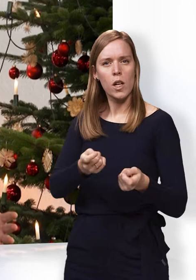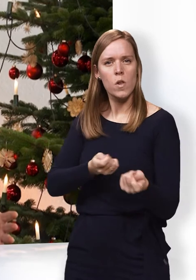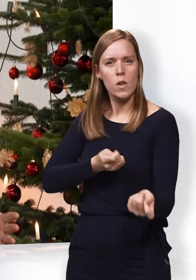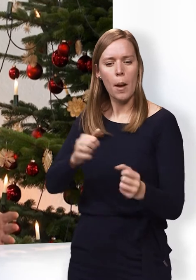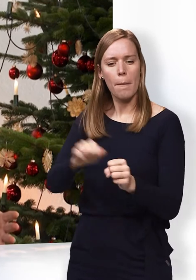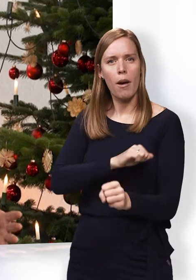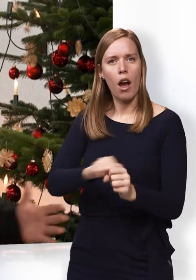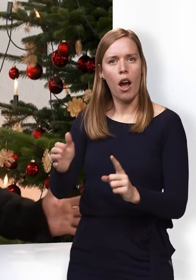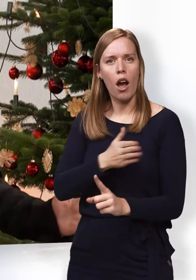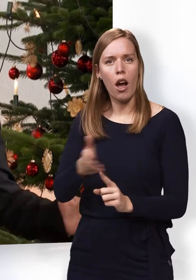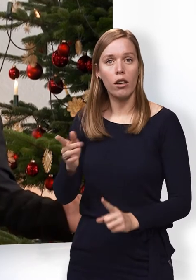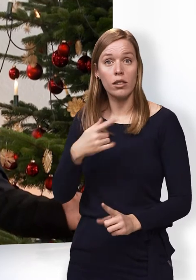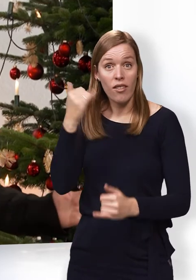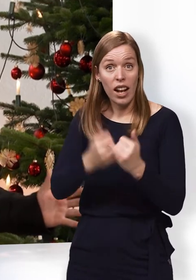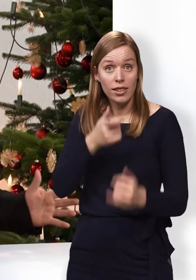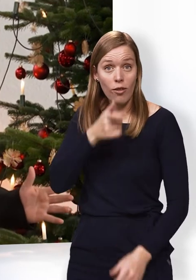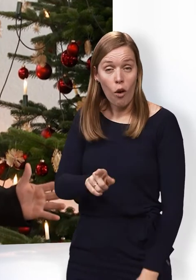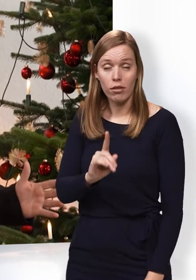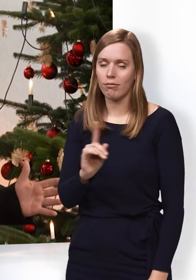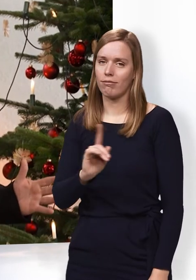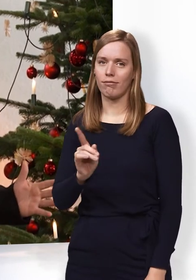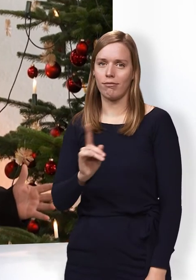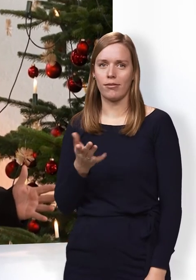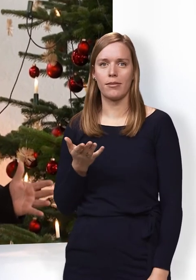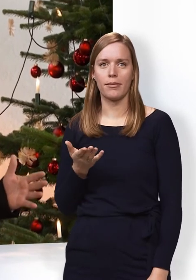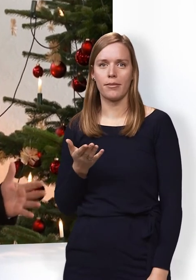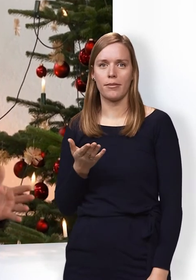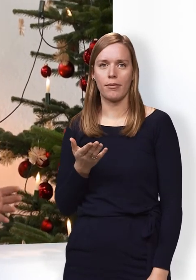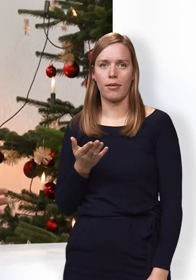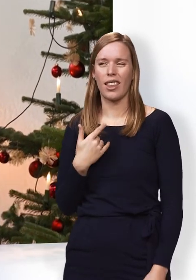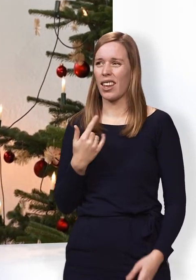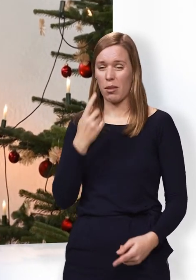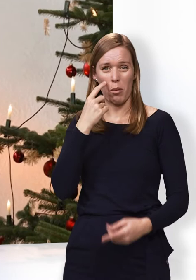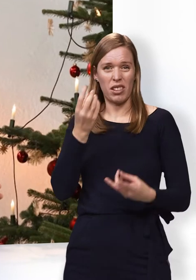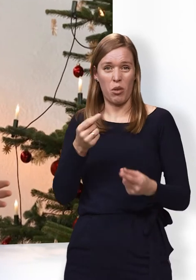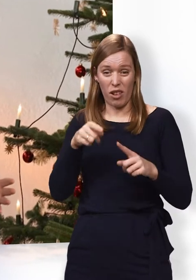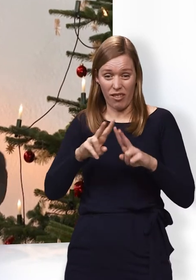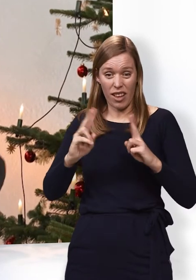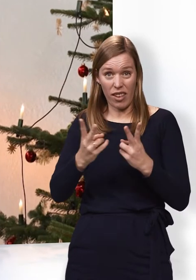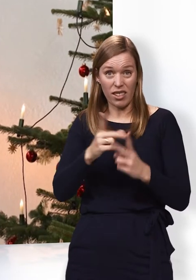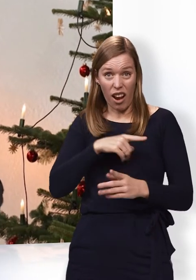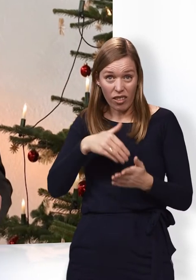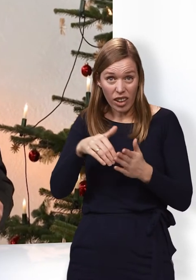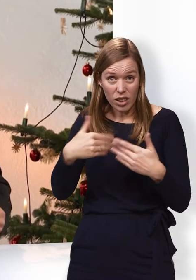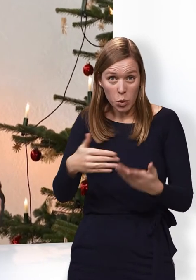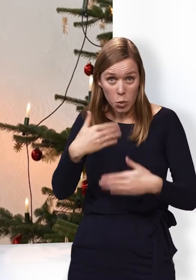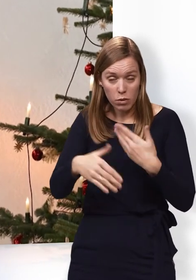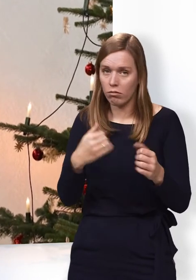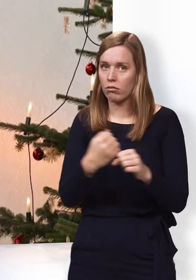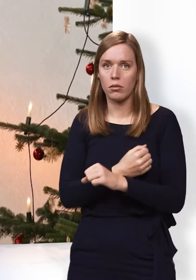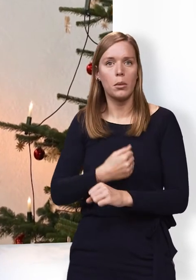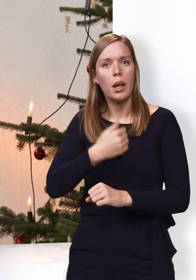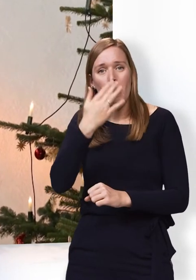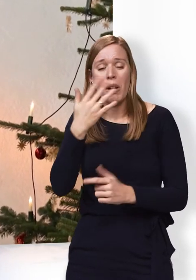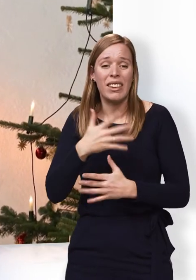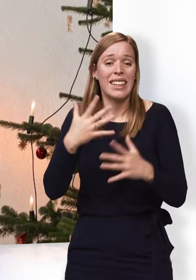Wort. Im Augenblick haben wir den Eindruck, mit dieser Erde geht es nicht mehr lange gut. Und wir versuchen noch zu retten, was zu retten